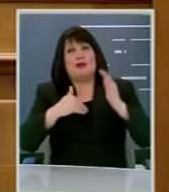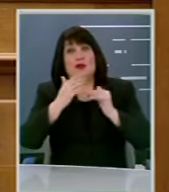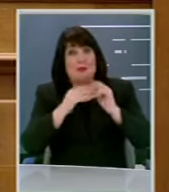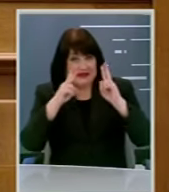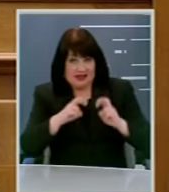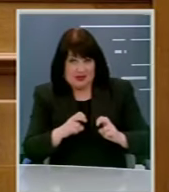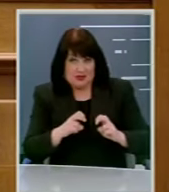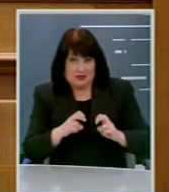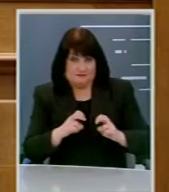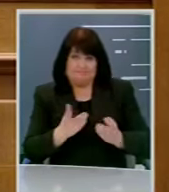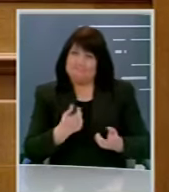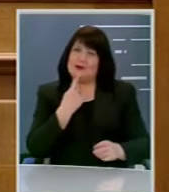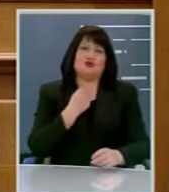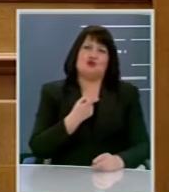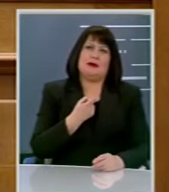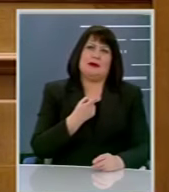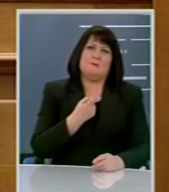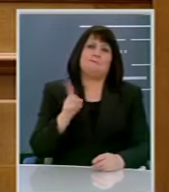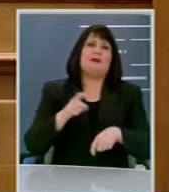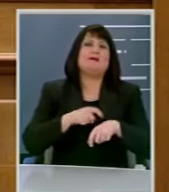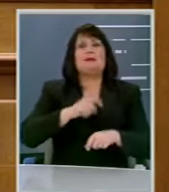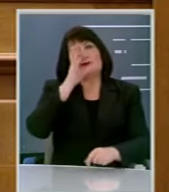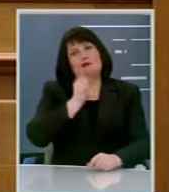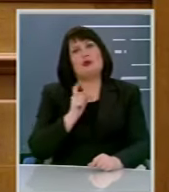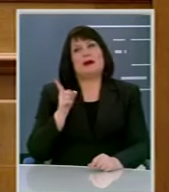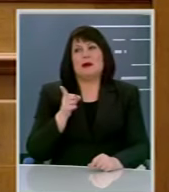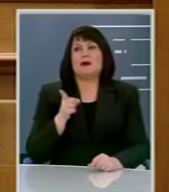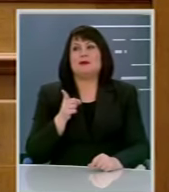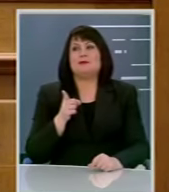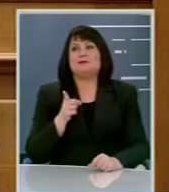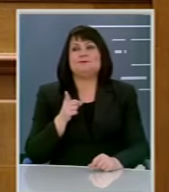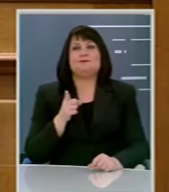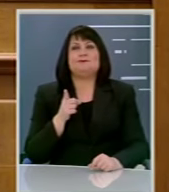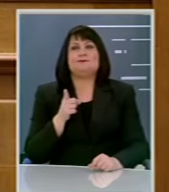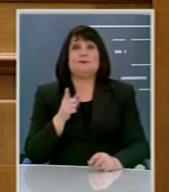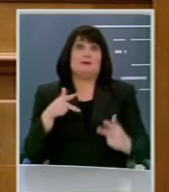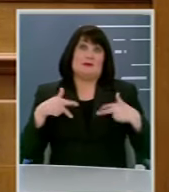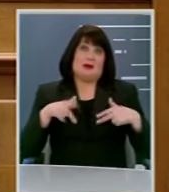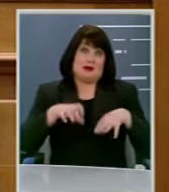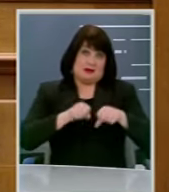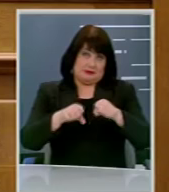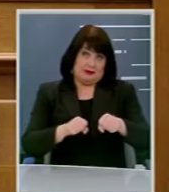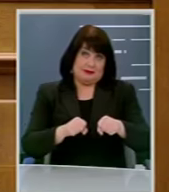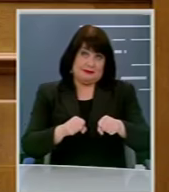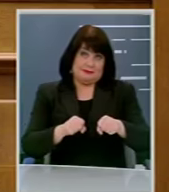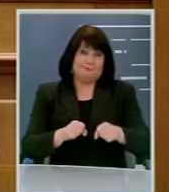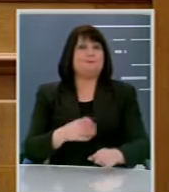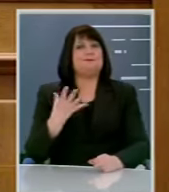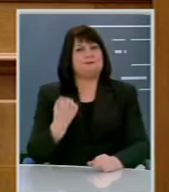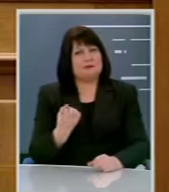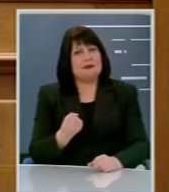ελέγχου. Σας λέω λοιπόν αυτή τη στιγμή ότι στη Βουλγαρία, φαίνεται εκεί είναι κρατιστές ακόμα, έχουν